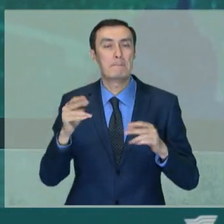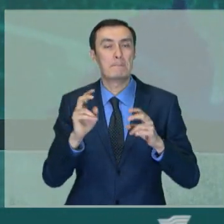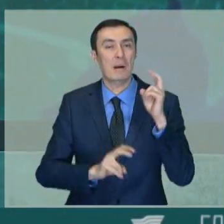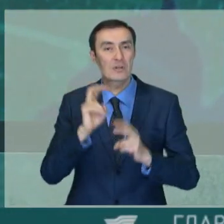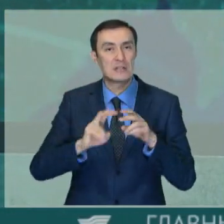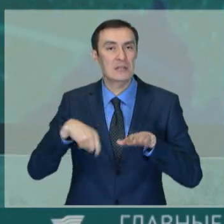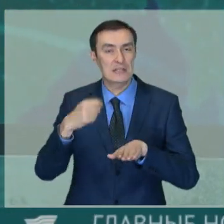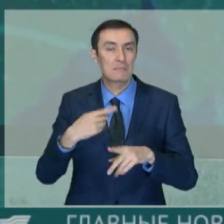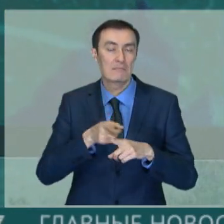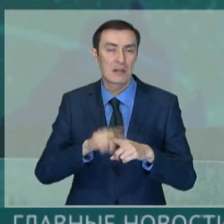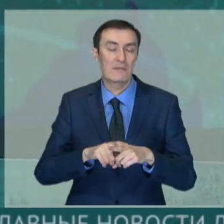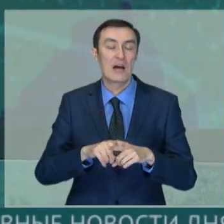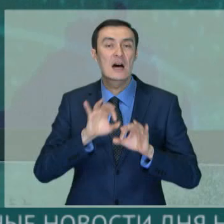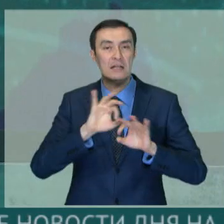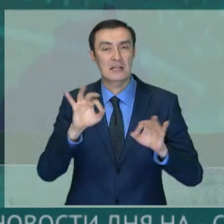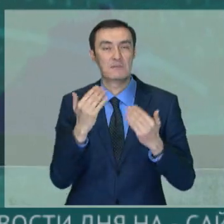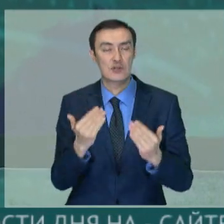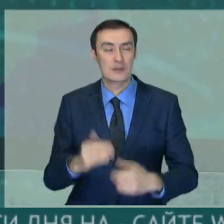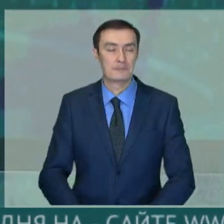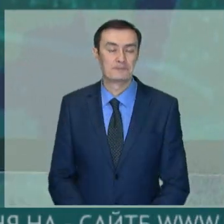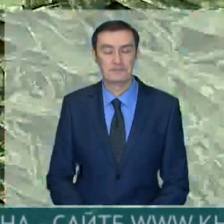коллеги говорили с героем следующего сюжета.